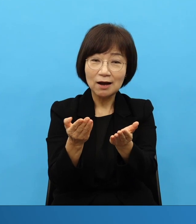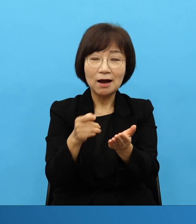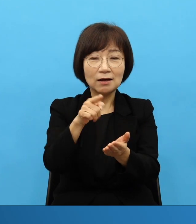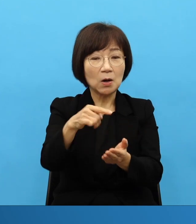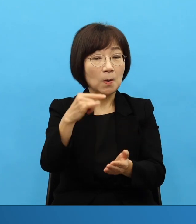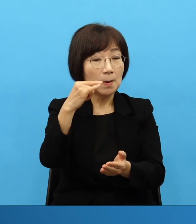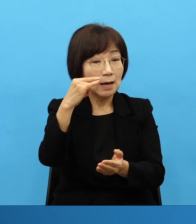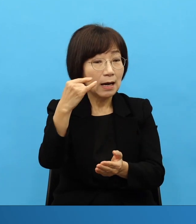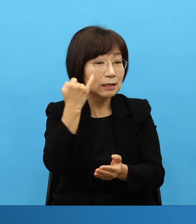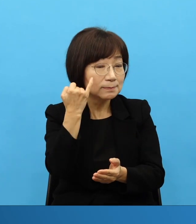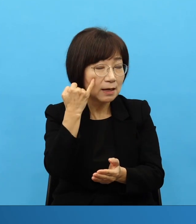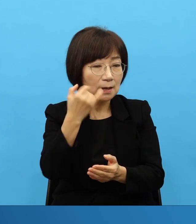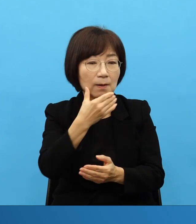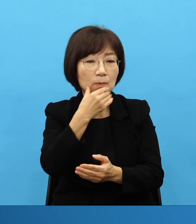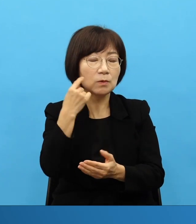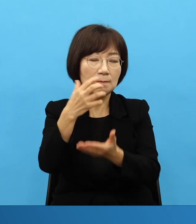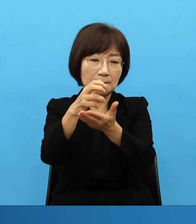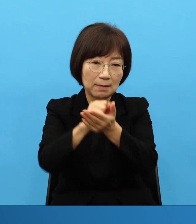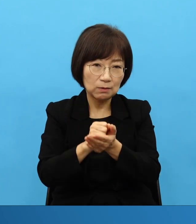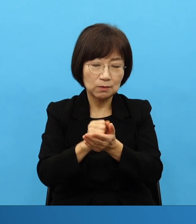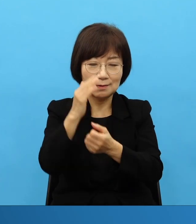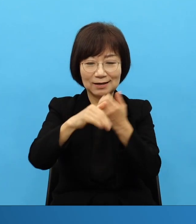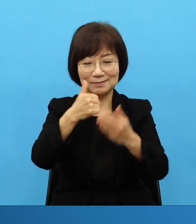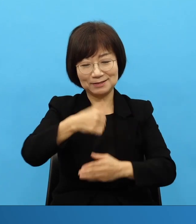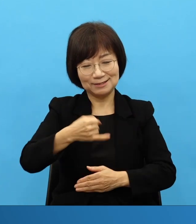복음을 받고 하나님의 자녀가 되었어.